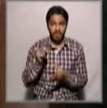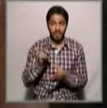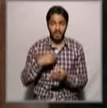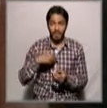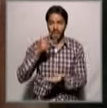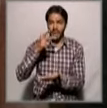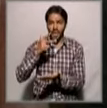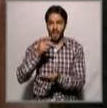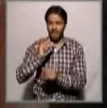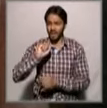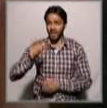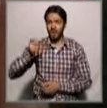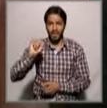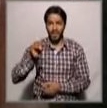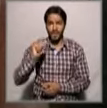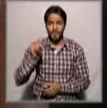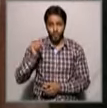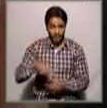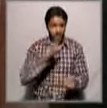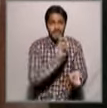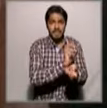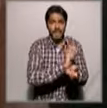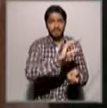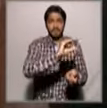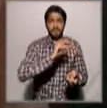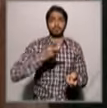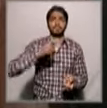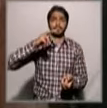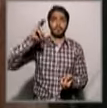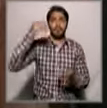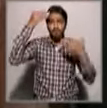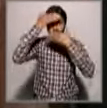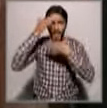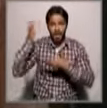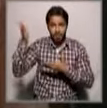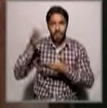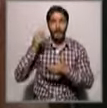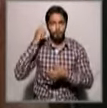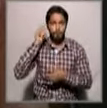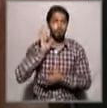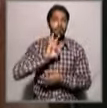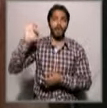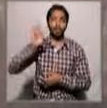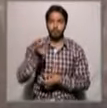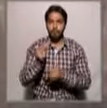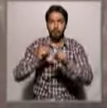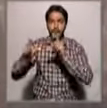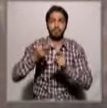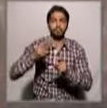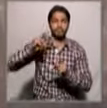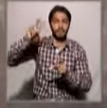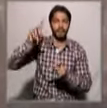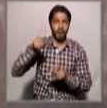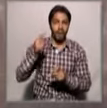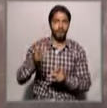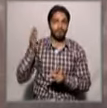غالي، والقروض الربوية هي المتوفرة عندهم في المغرب، وجزاكم الله خيرا. يعني هذه يعني مما فهمناه من